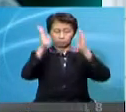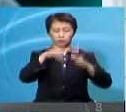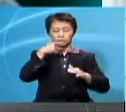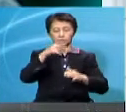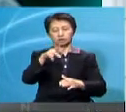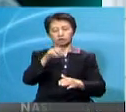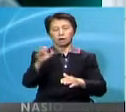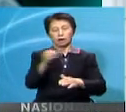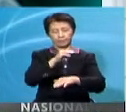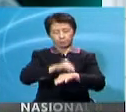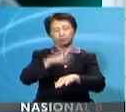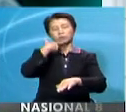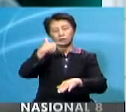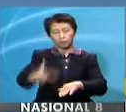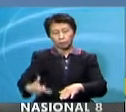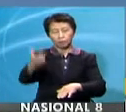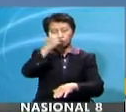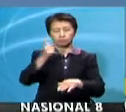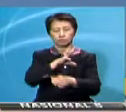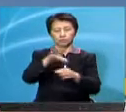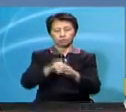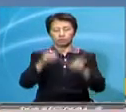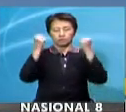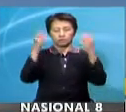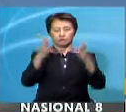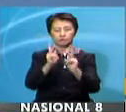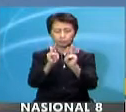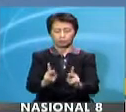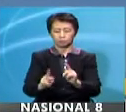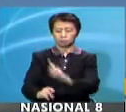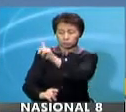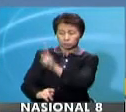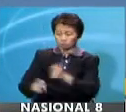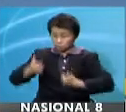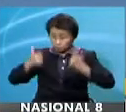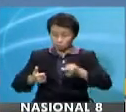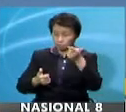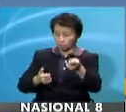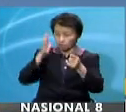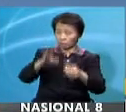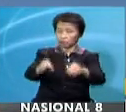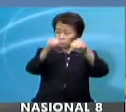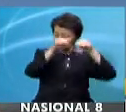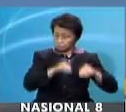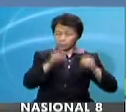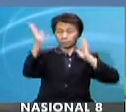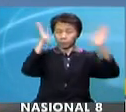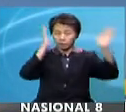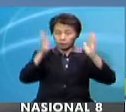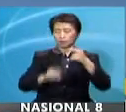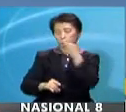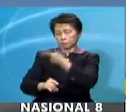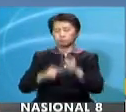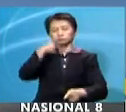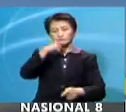mengambil masa agak panjang kerana ia melibatkan banyak pihak ditanya sama ada husto akan diekstradisi ke negara ini